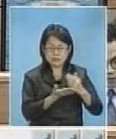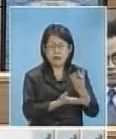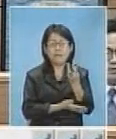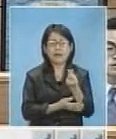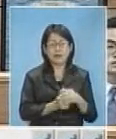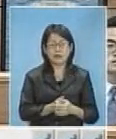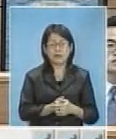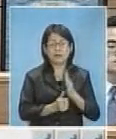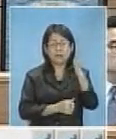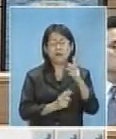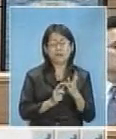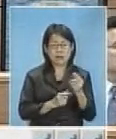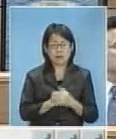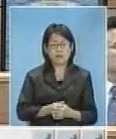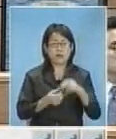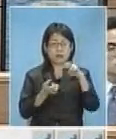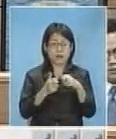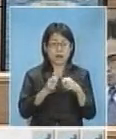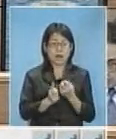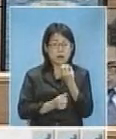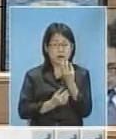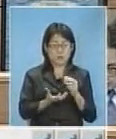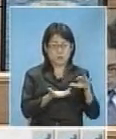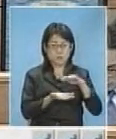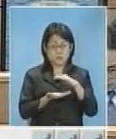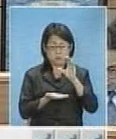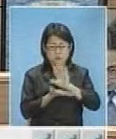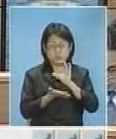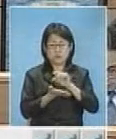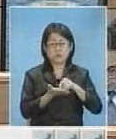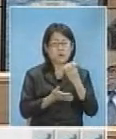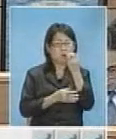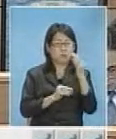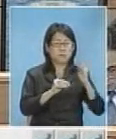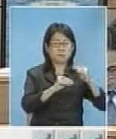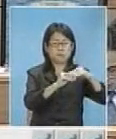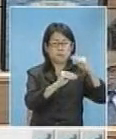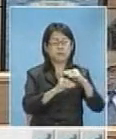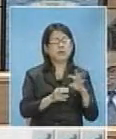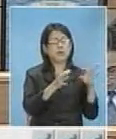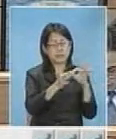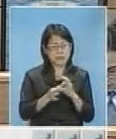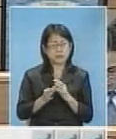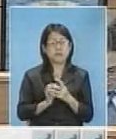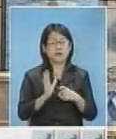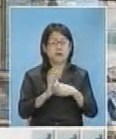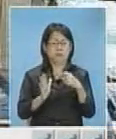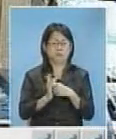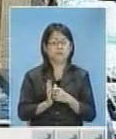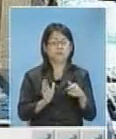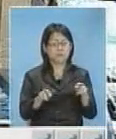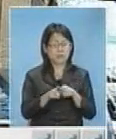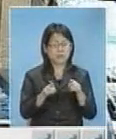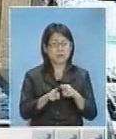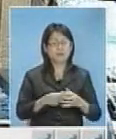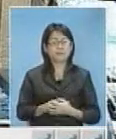ที่ตามมาก็คือภาระดอกเบี้ยที่เพิ่มขึ้นซึ่งจริงๆแล้วก็เป็นเหตุผลในการตราพระราชกำหนดอีกฉบับด้วยซ้ำไปของรัฐบาลว่าต้อง